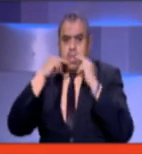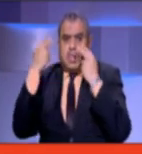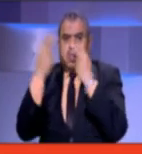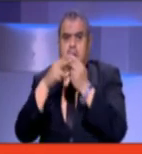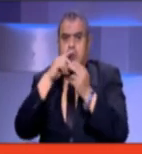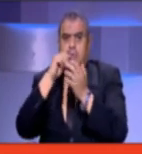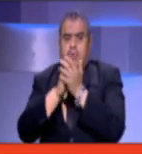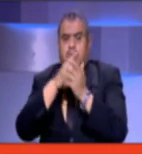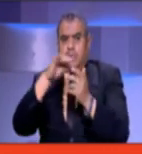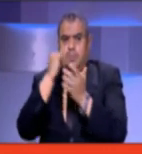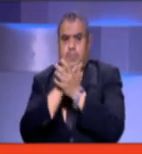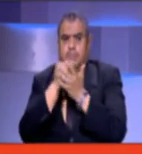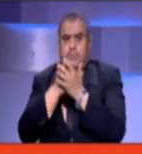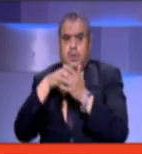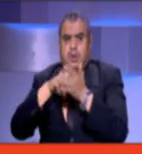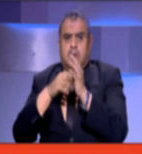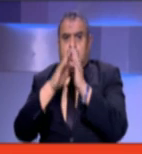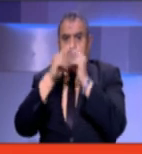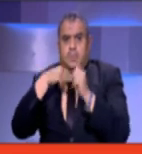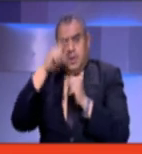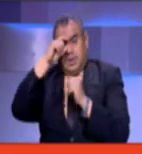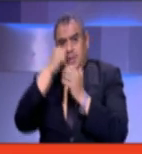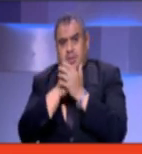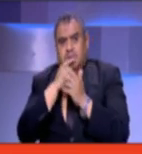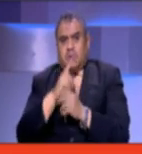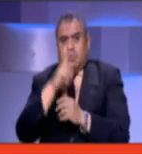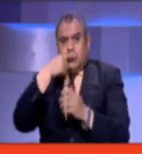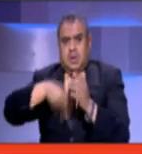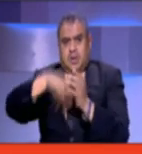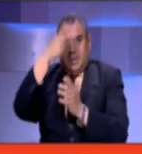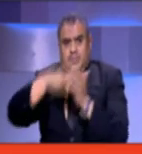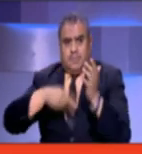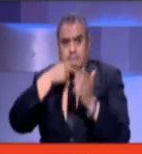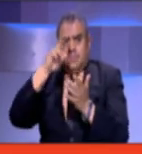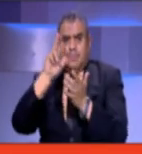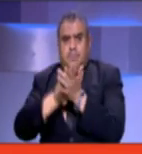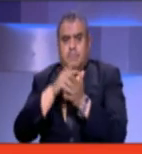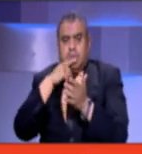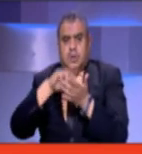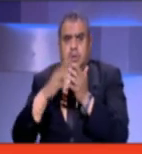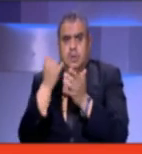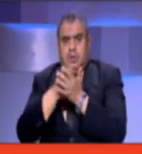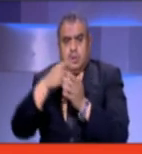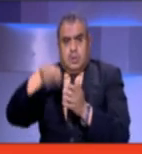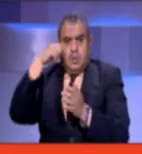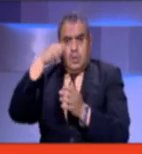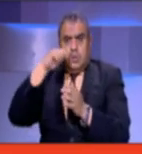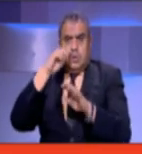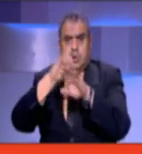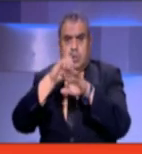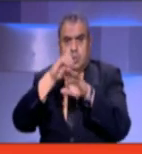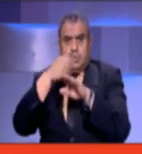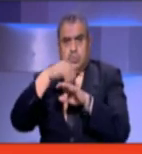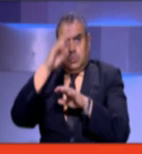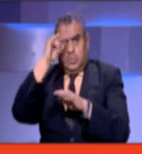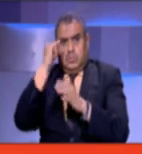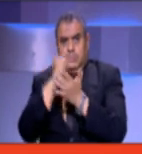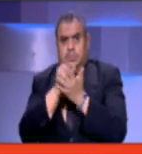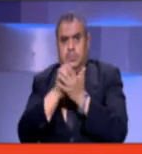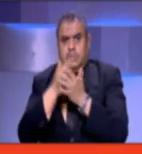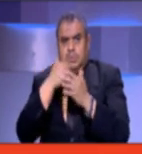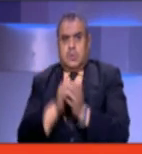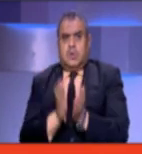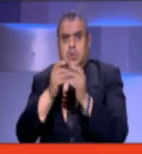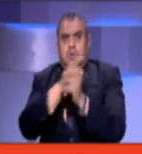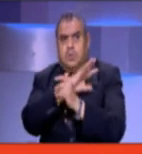الظروف الاقتصادية برضو اللي بتمر بها مصر، فإن القرار يتاخد في هذا التوقيت يدل على حرص السيد الرئيس على المنظومة الطبية